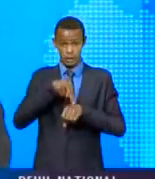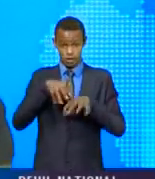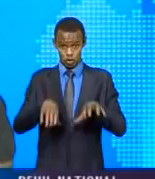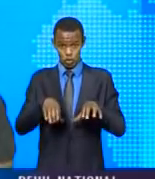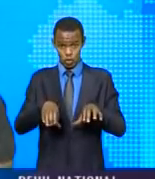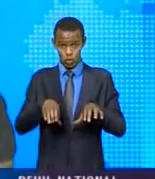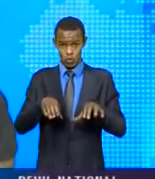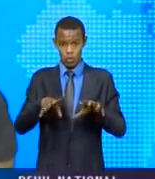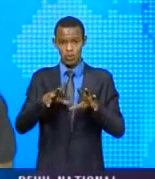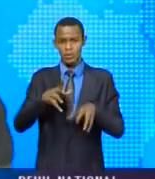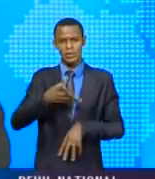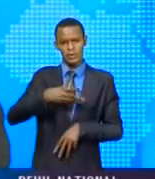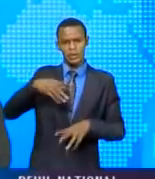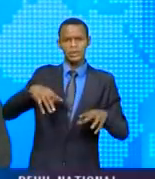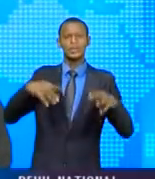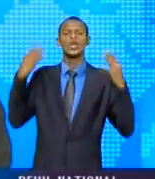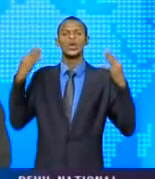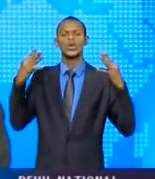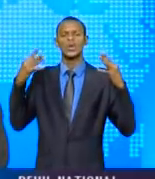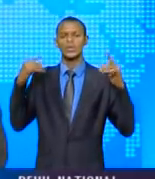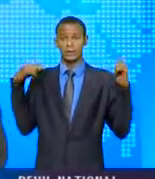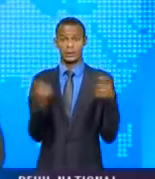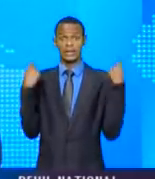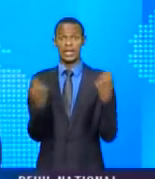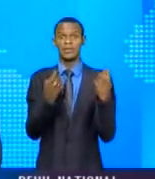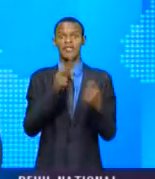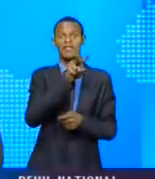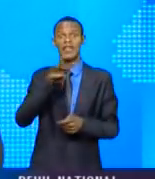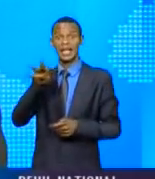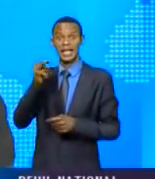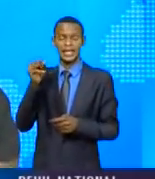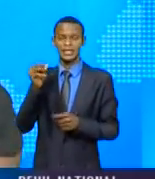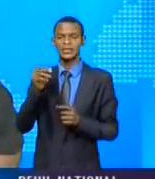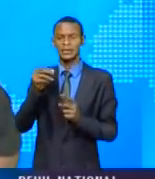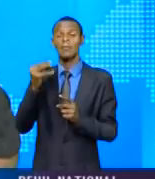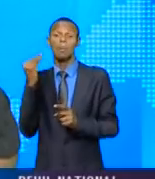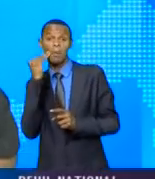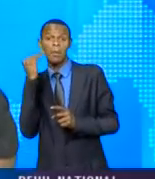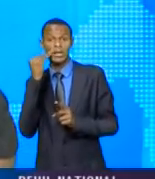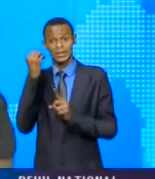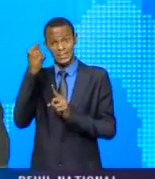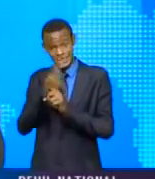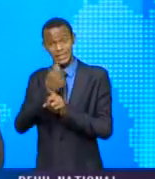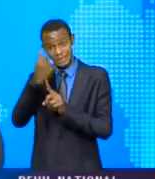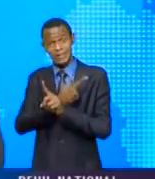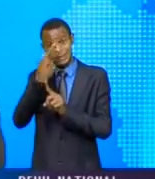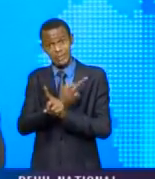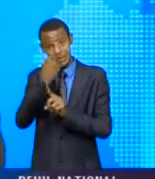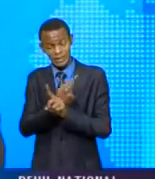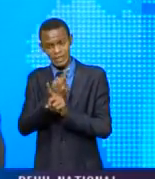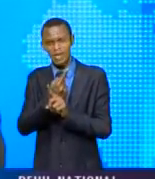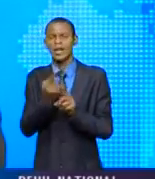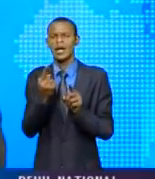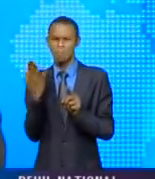de chaque année les décès du premier président en de la république démocratique du congo joseph kasavubu 1 52 ans